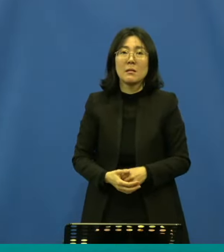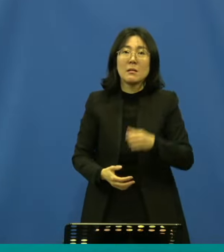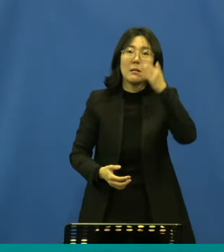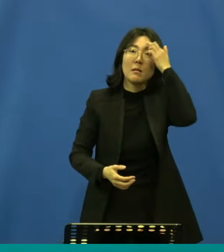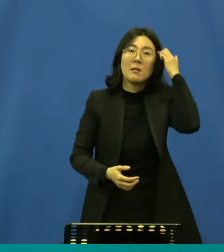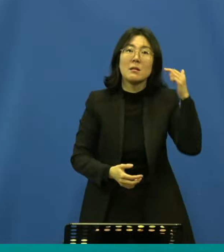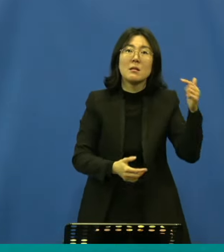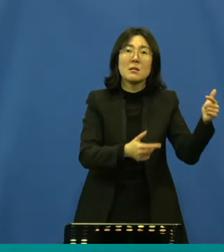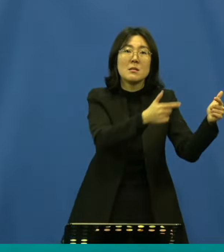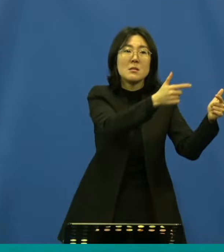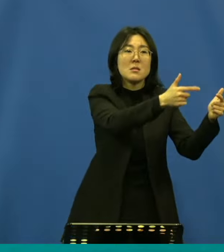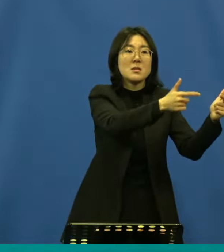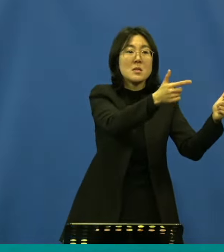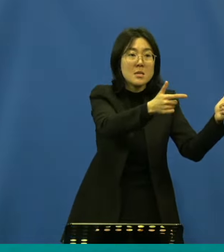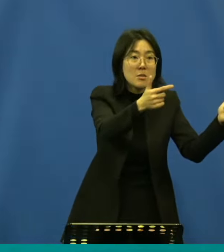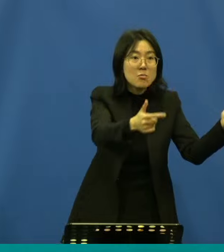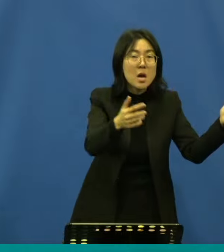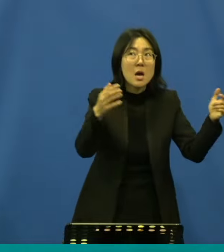니느웨가 심판받지 않은 것이 아닙니다.